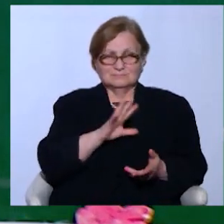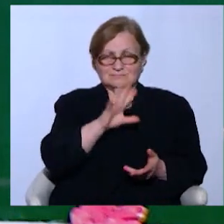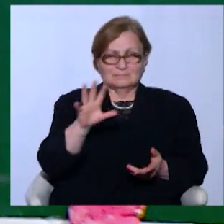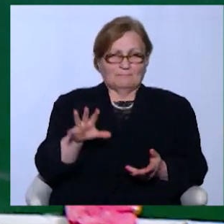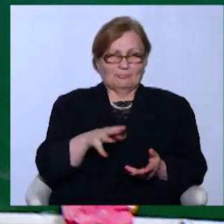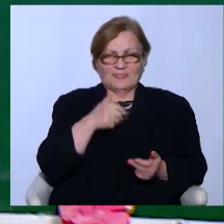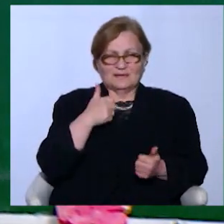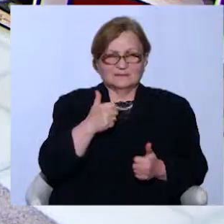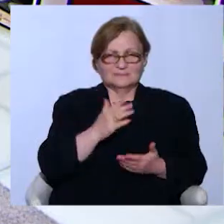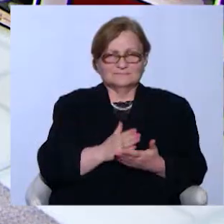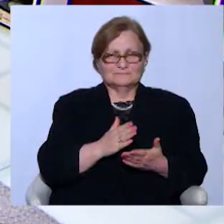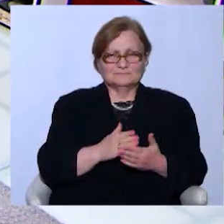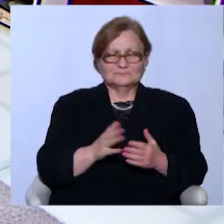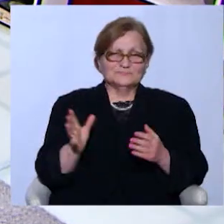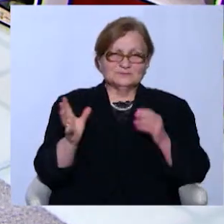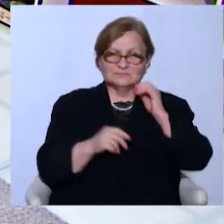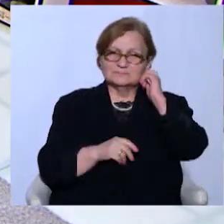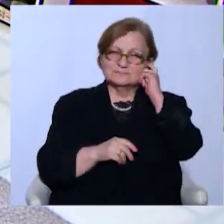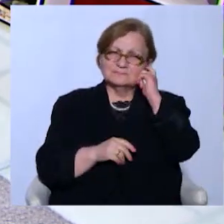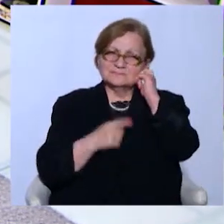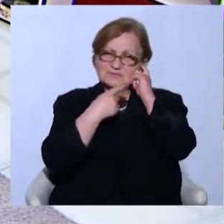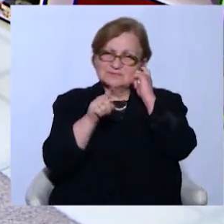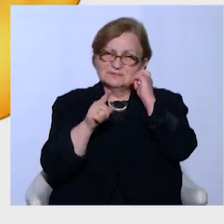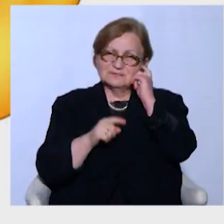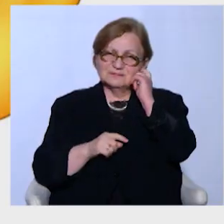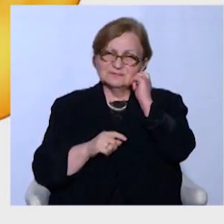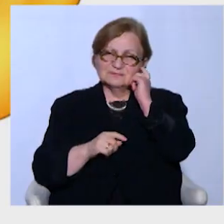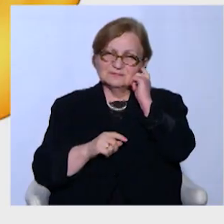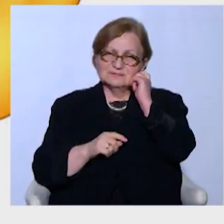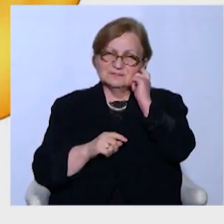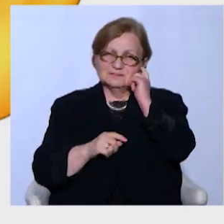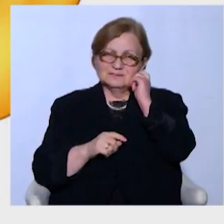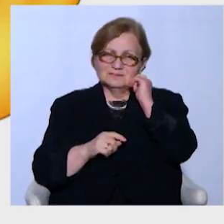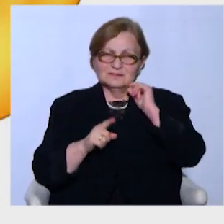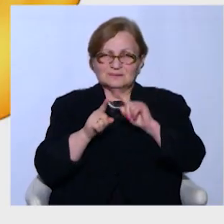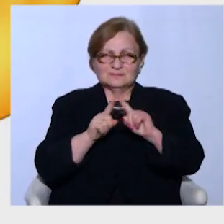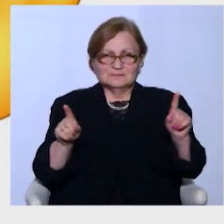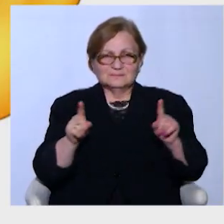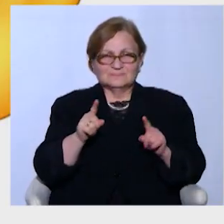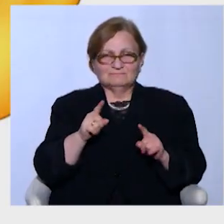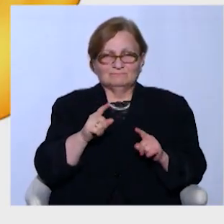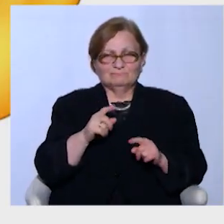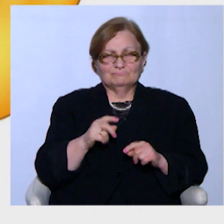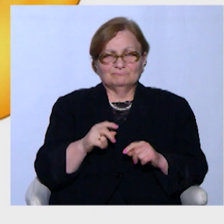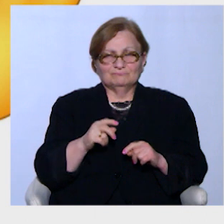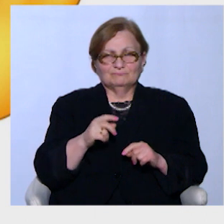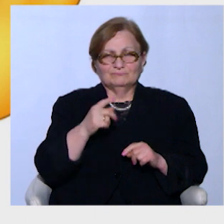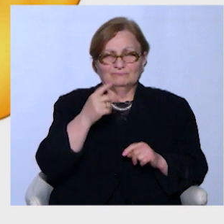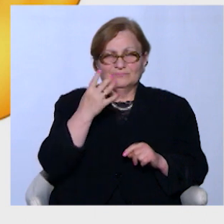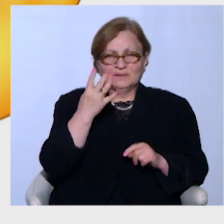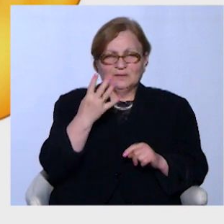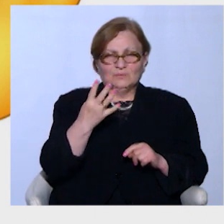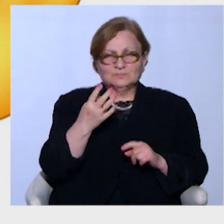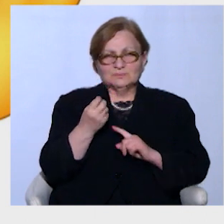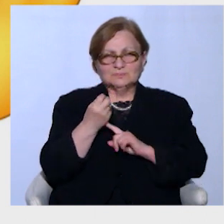ყველაფერი კარგად არის აქაც. შემდეგი სლაიდი. კი ბატონო, აი ასეთი უცნაურობა გვაქვს, 4 და 9, 13,